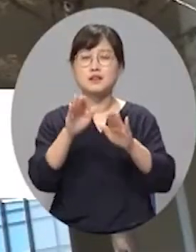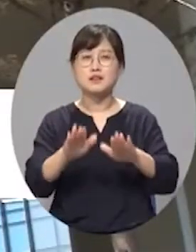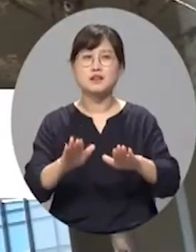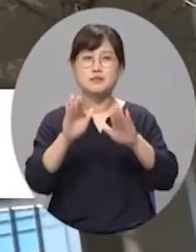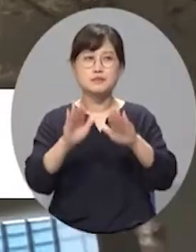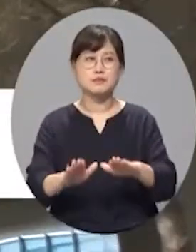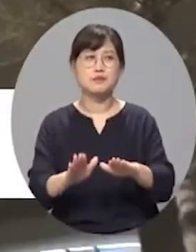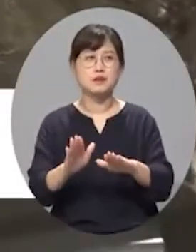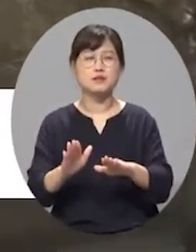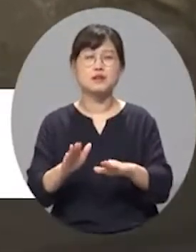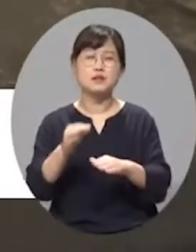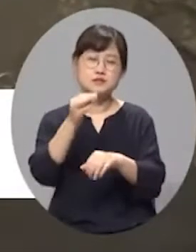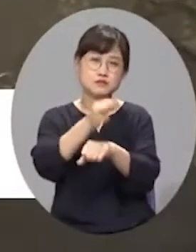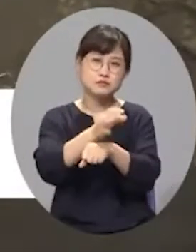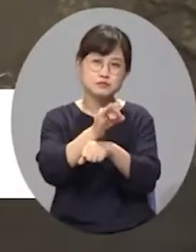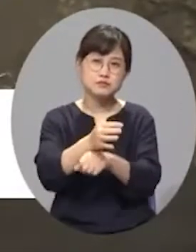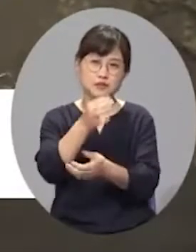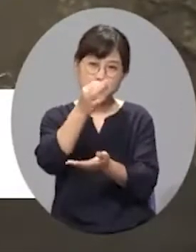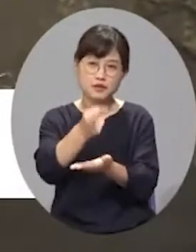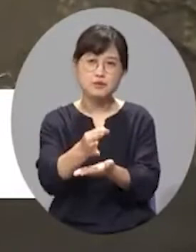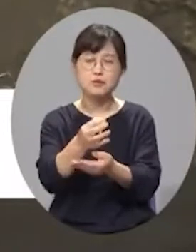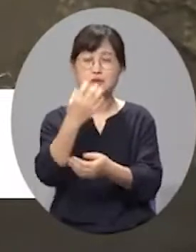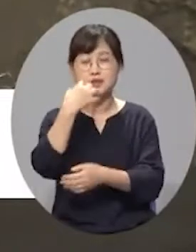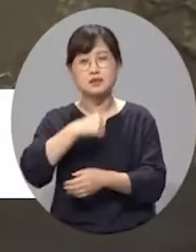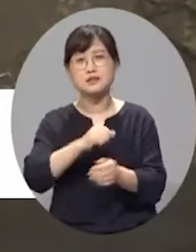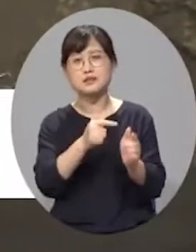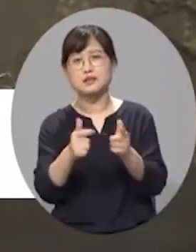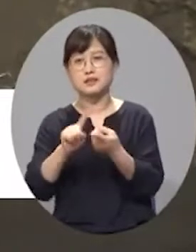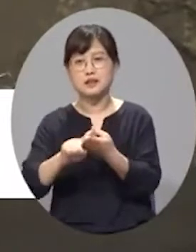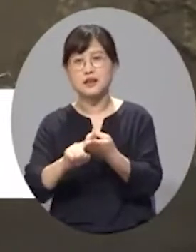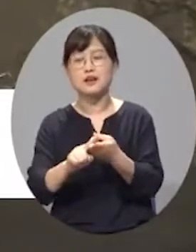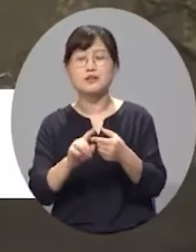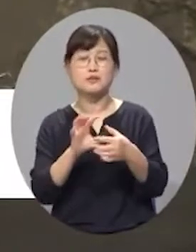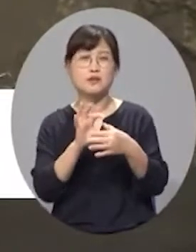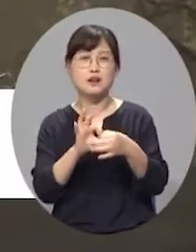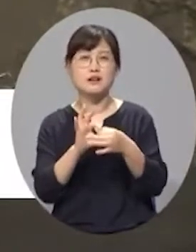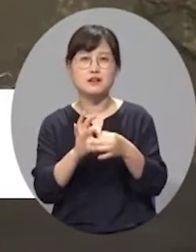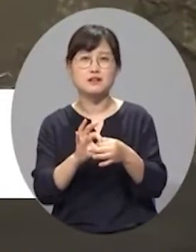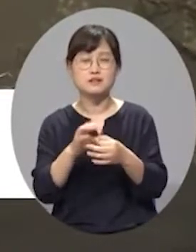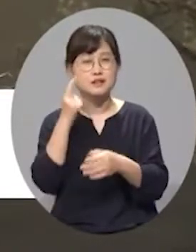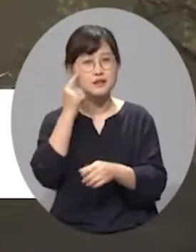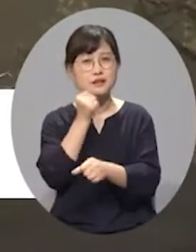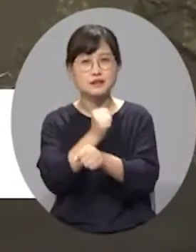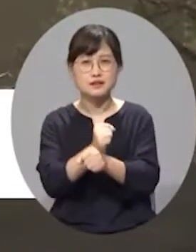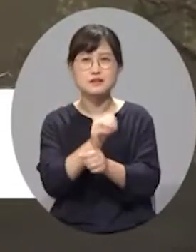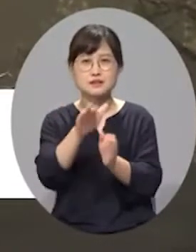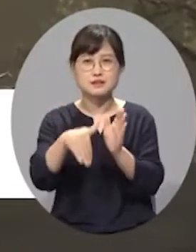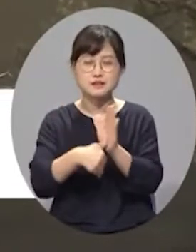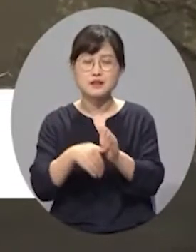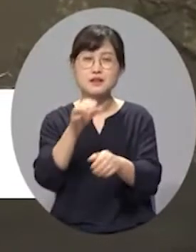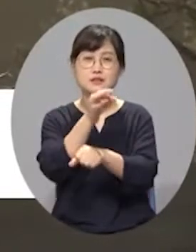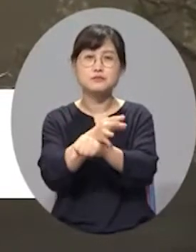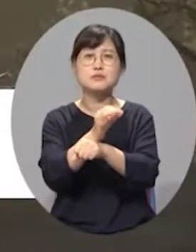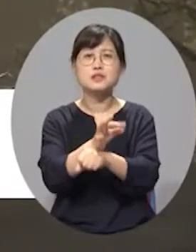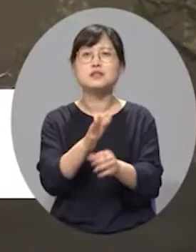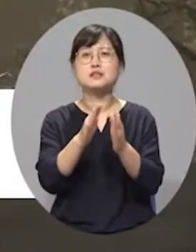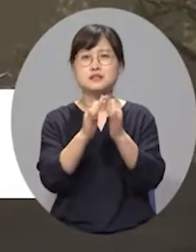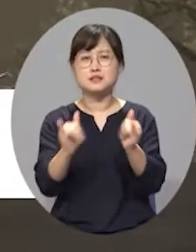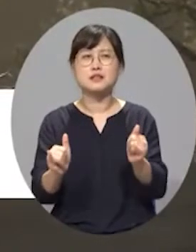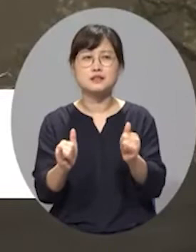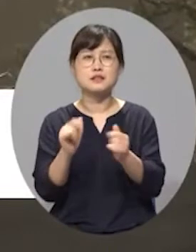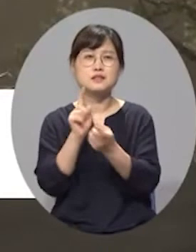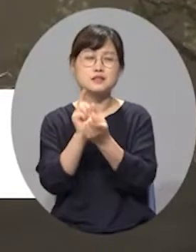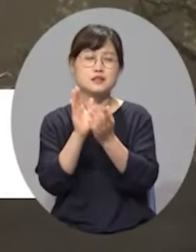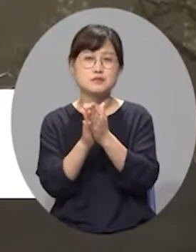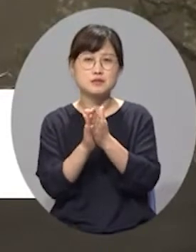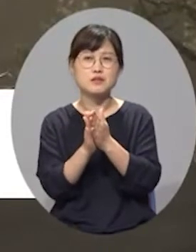요건의 매출액이라든지 지역에 미치는 영향력 이런 거를 이제 고려를 하거든요. 소비자들의 직접적인